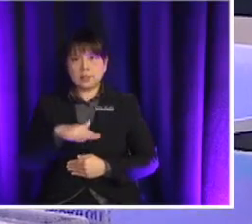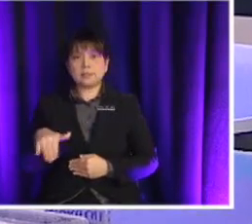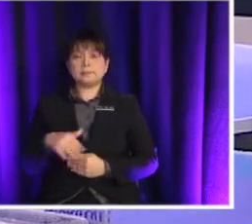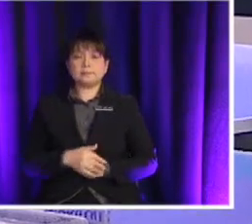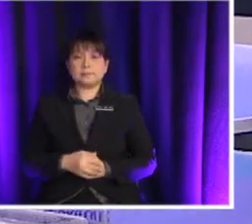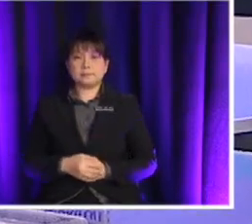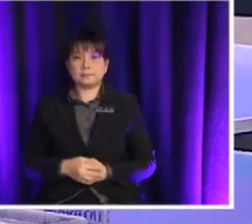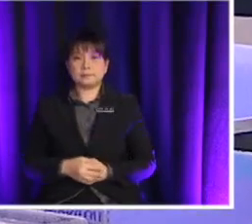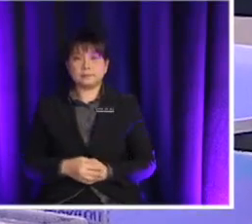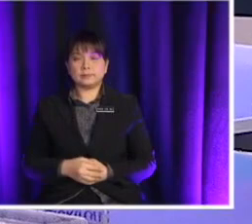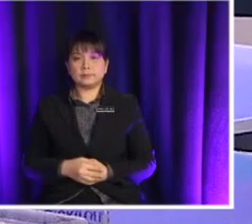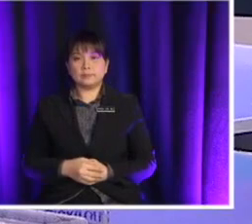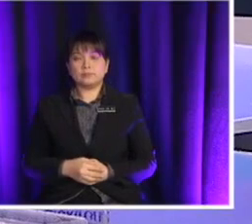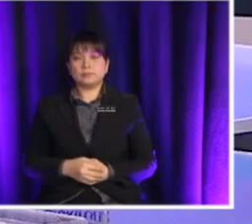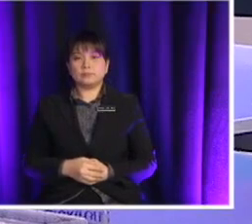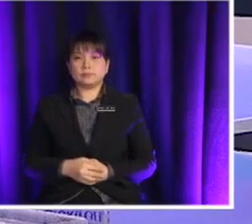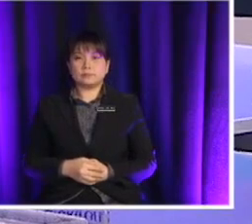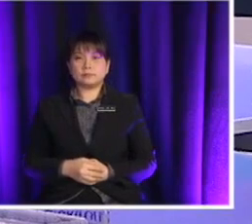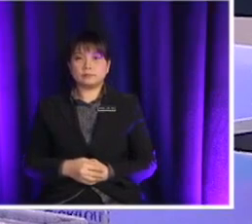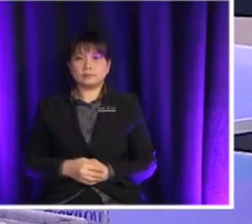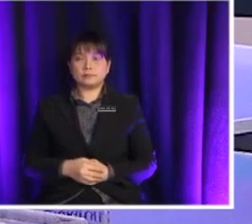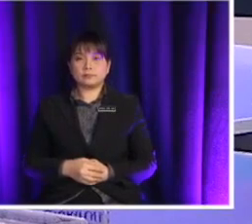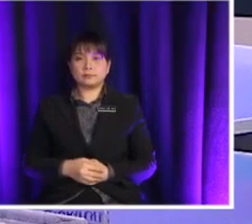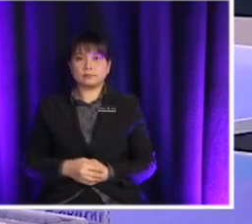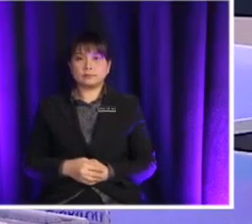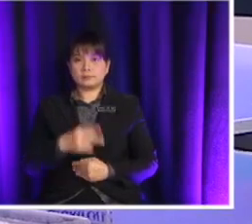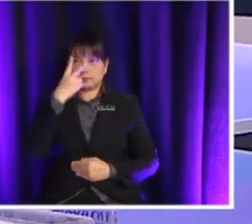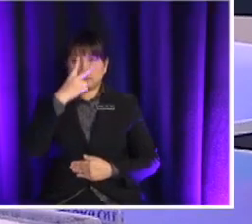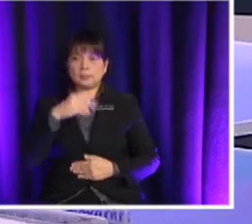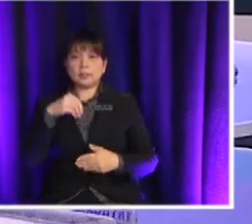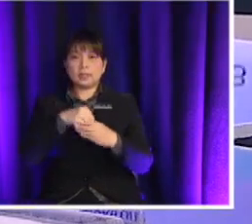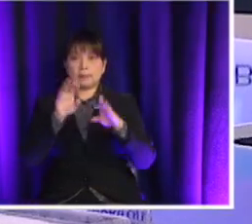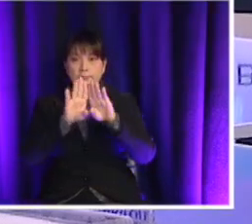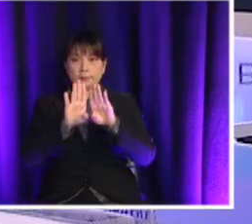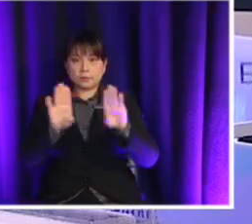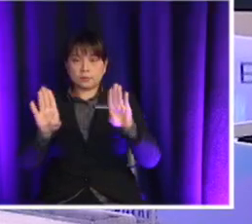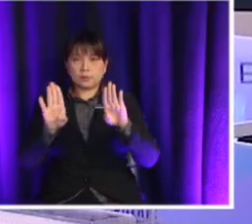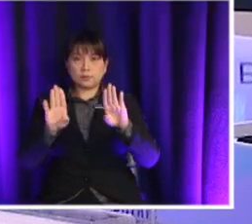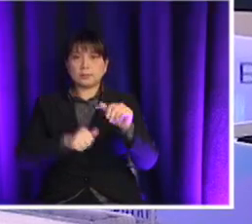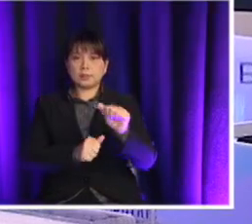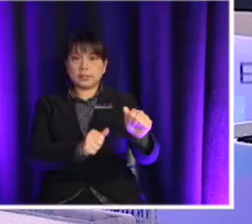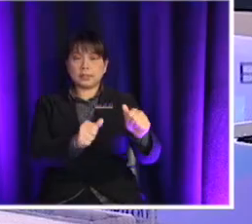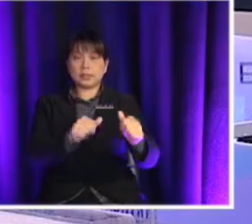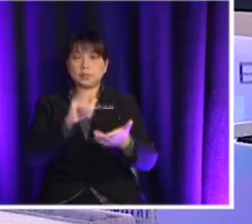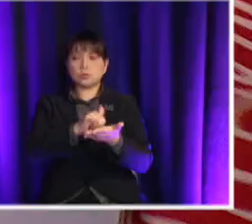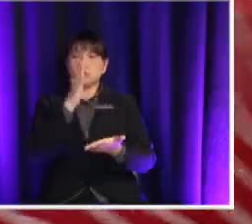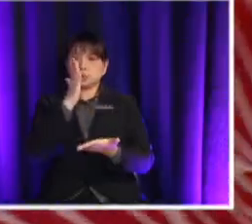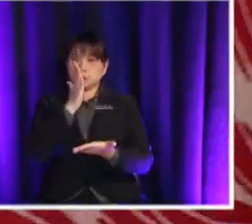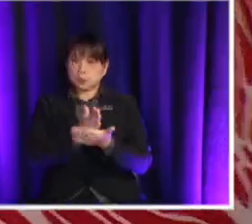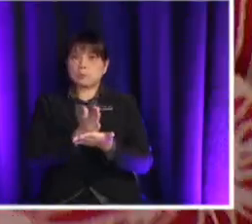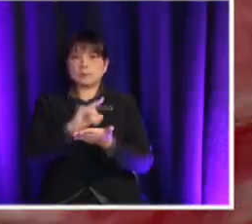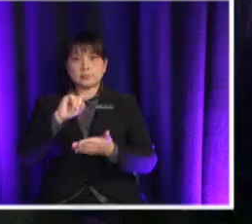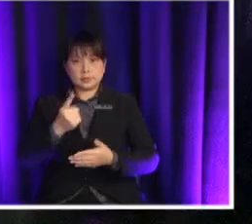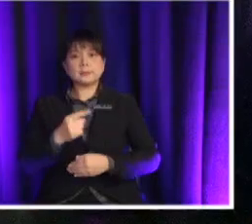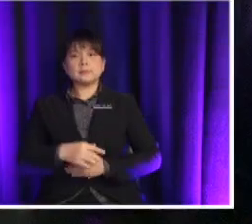ni, dia kadang-kadang dia pengalih dia stop kat sini saja. Dia tak sampai habis. Saya pegang, cikgu? Ya.